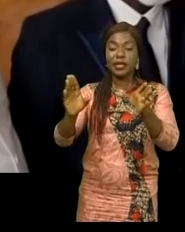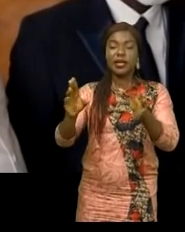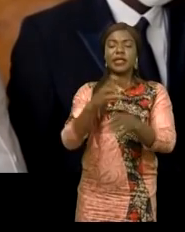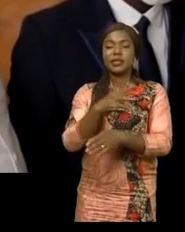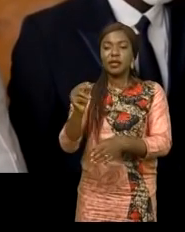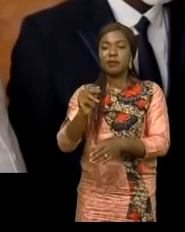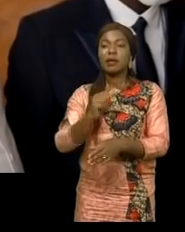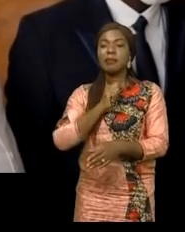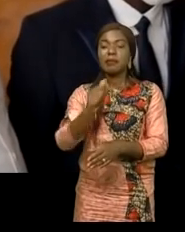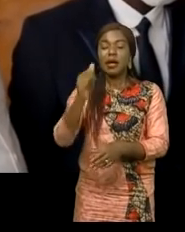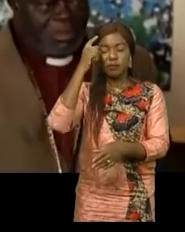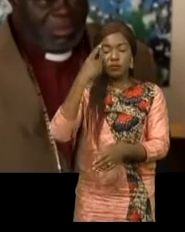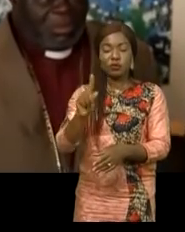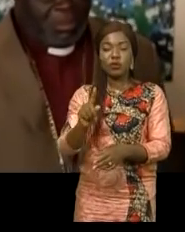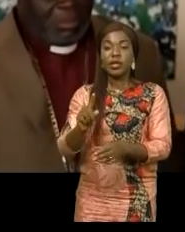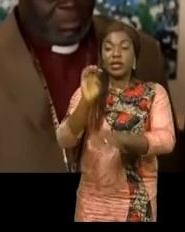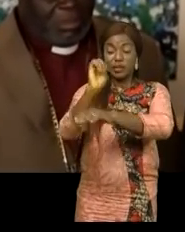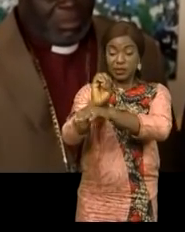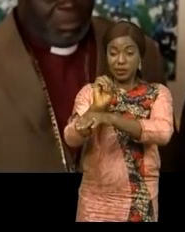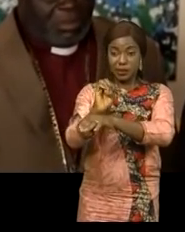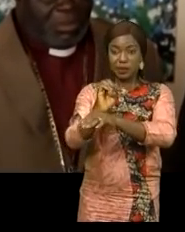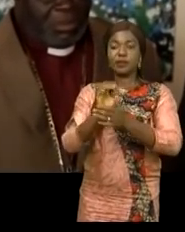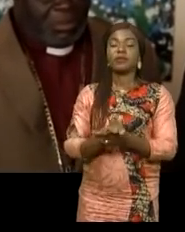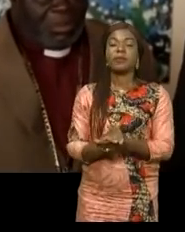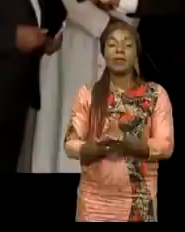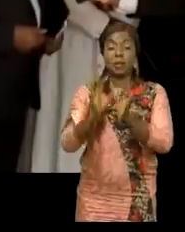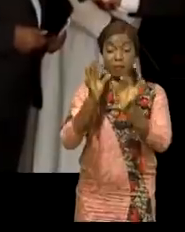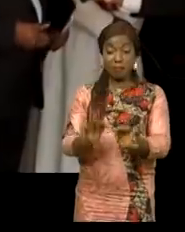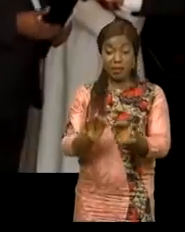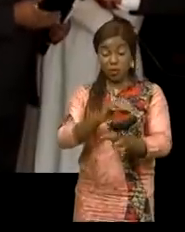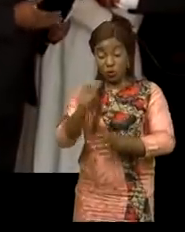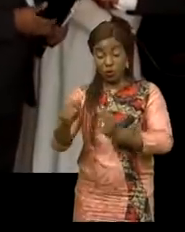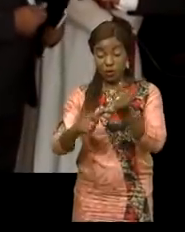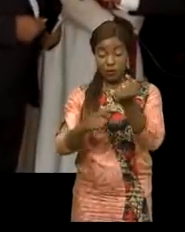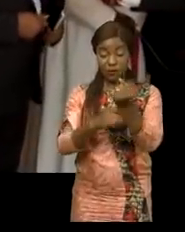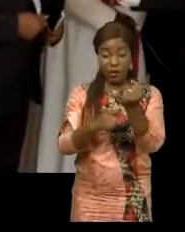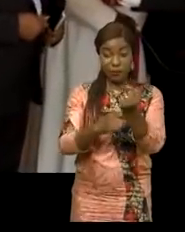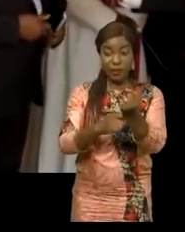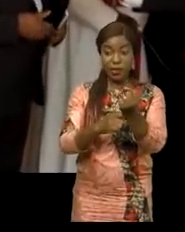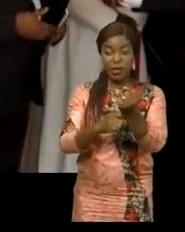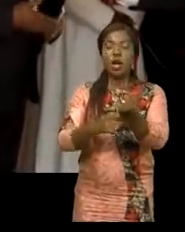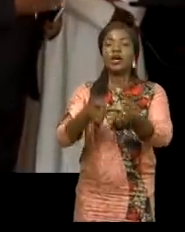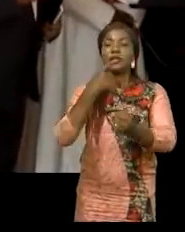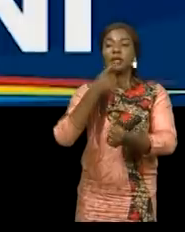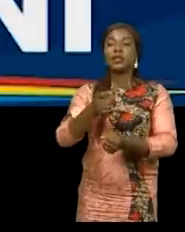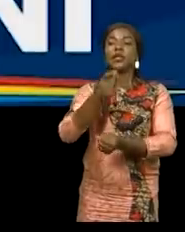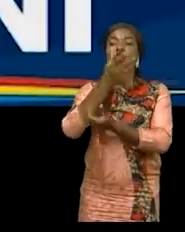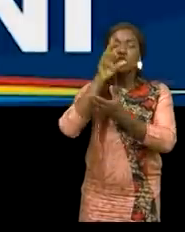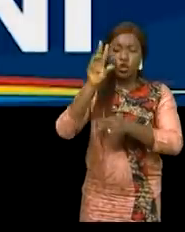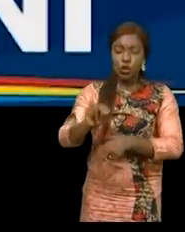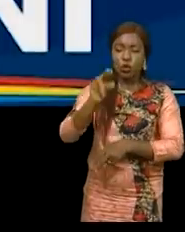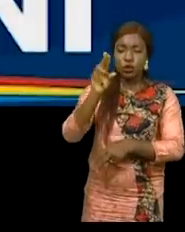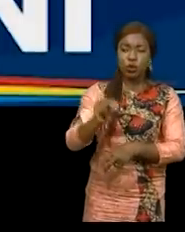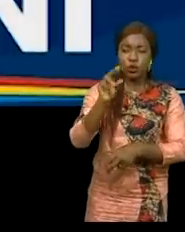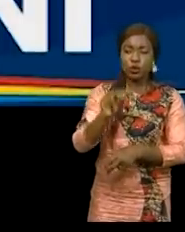de celle de confession religieuse qui il reste est une des trois composantes de la société civile partenaires du gouvernement pour